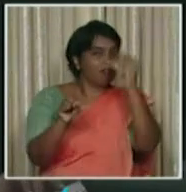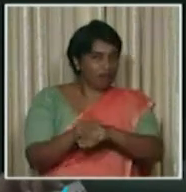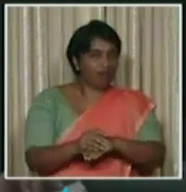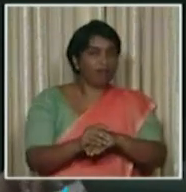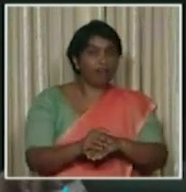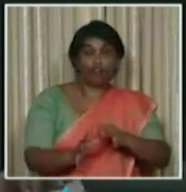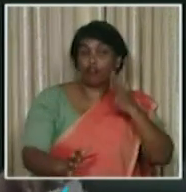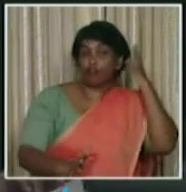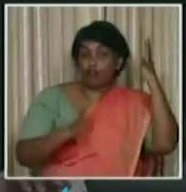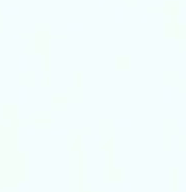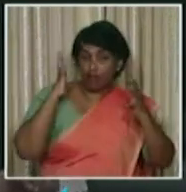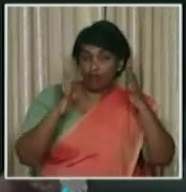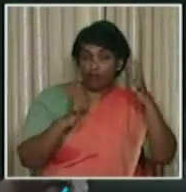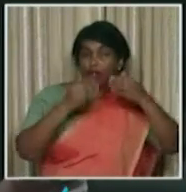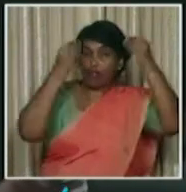මේ ලෝකේ